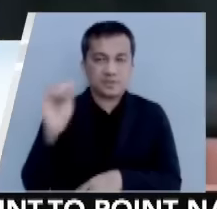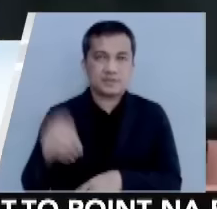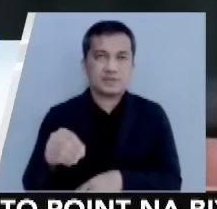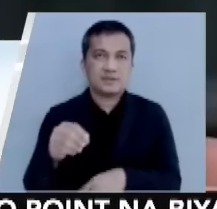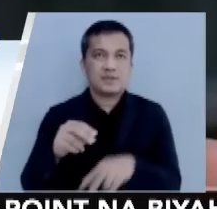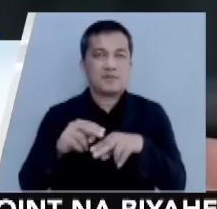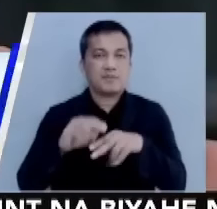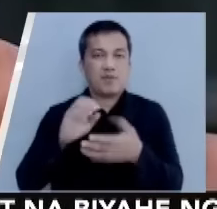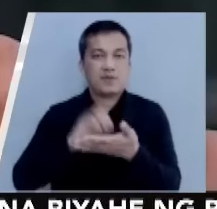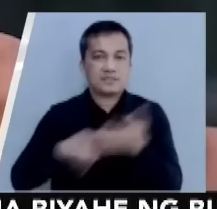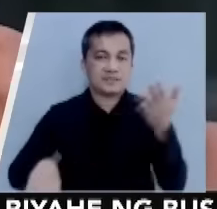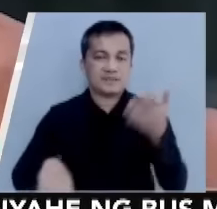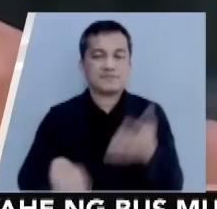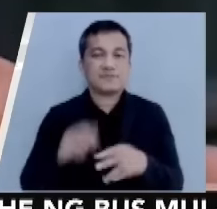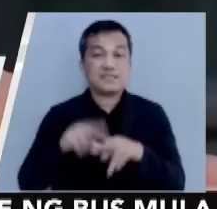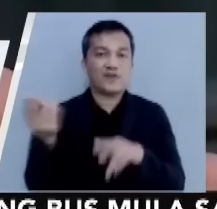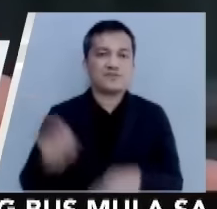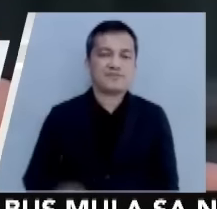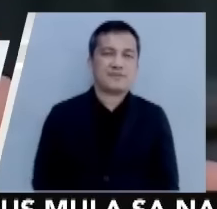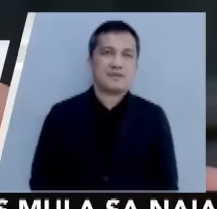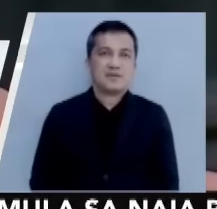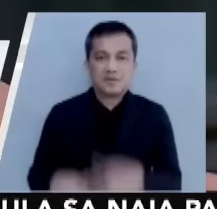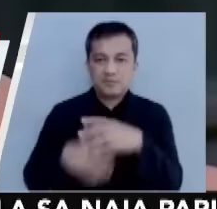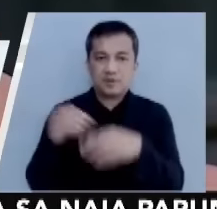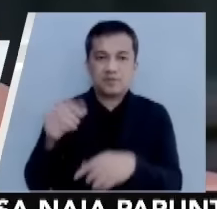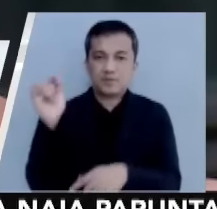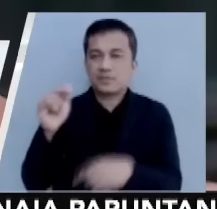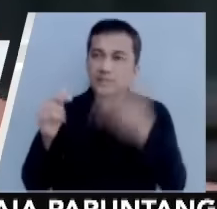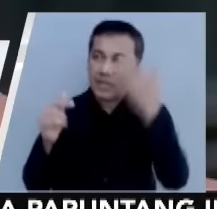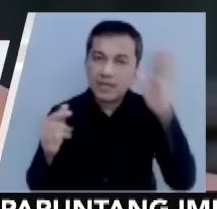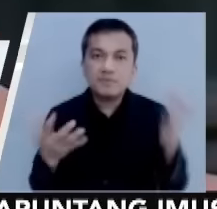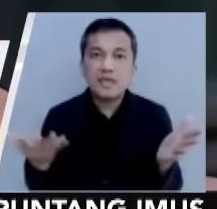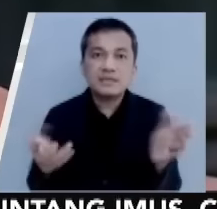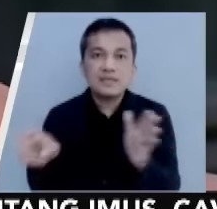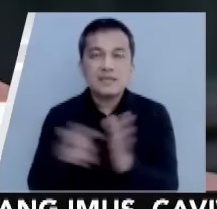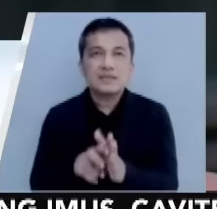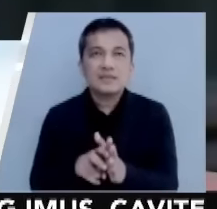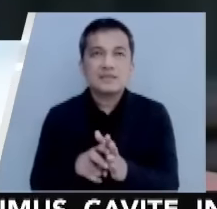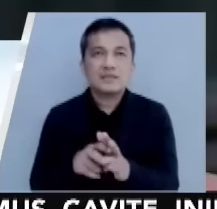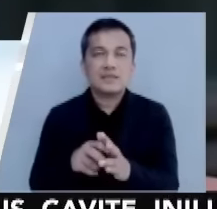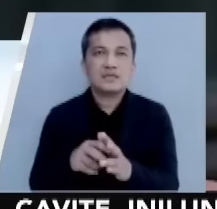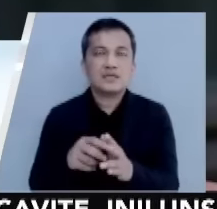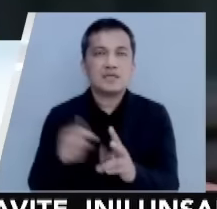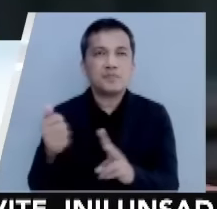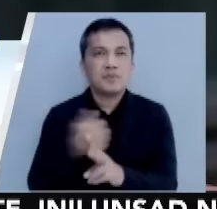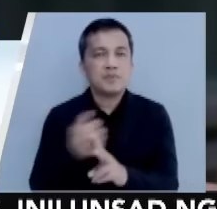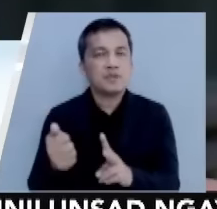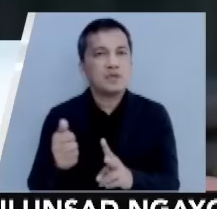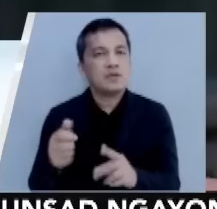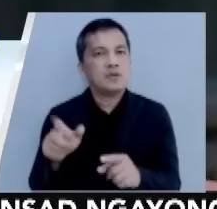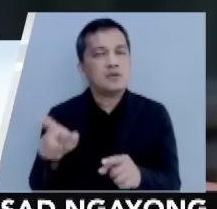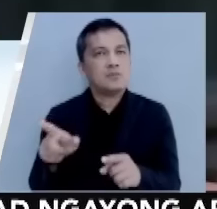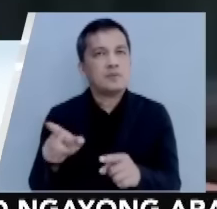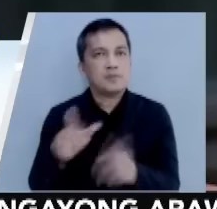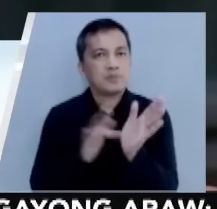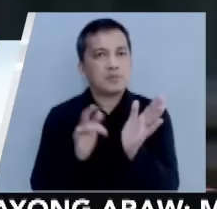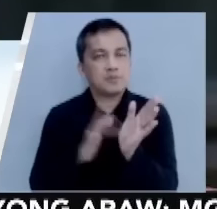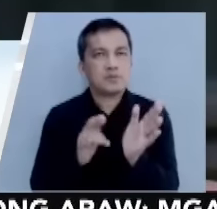Pag lumabas sila ng airport, hindi nila malamas na sila sasakay eh. Eh, nabibiktima sila lagi ng mga mapagsamantala nating